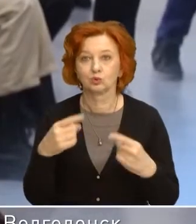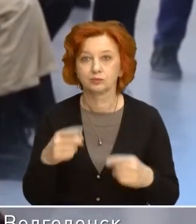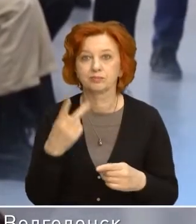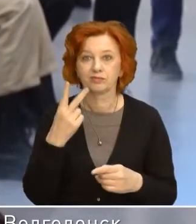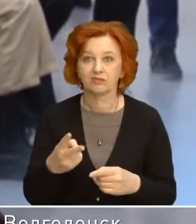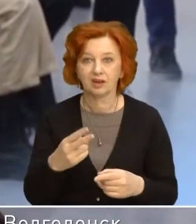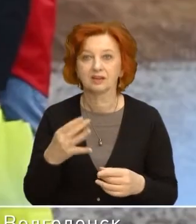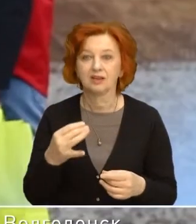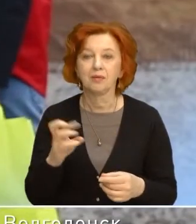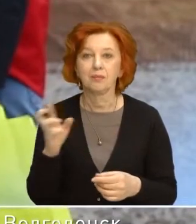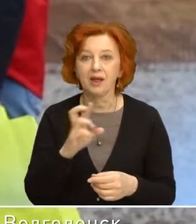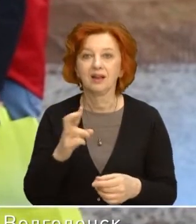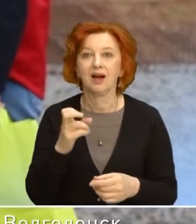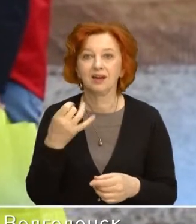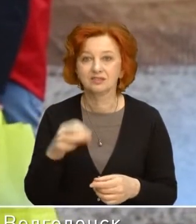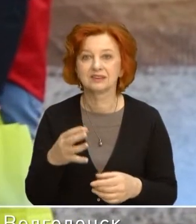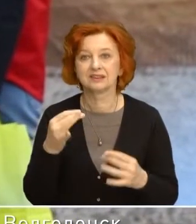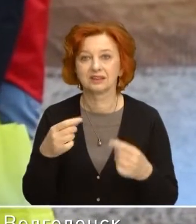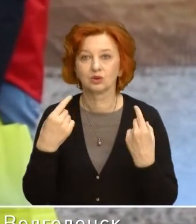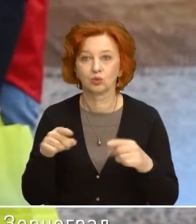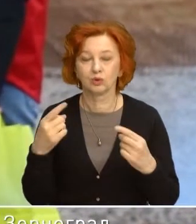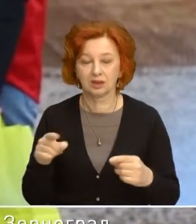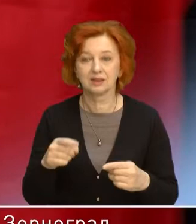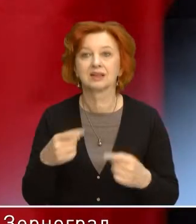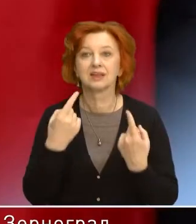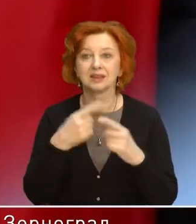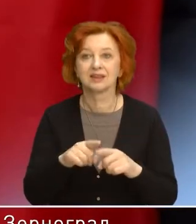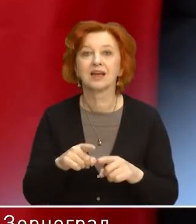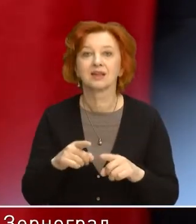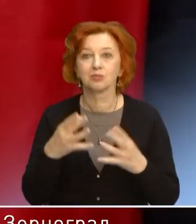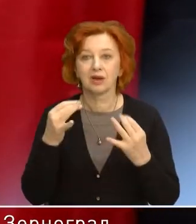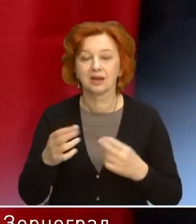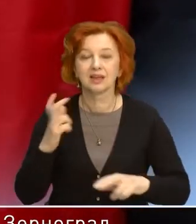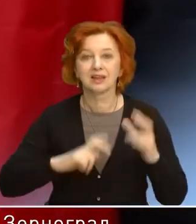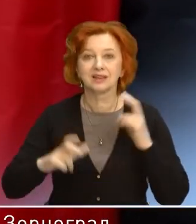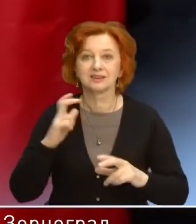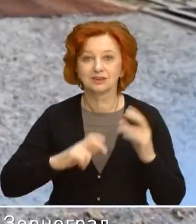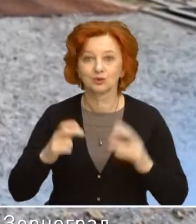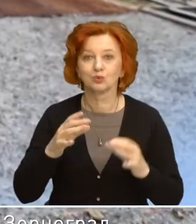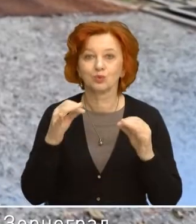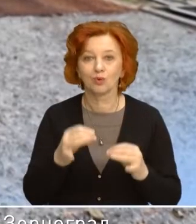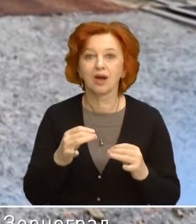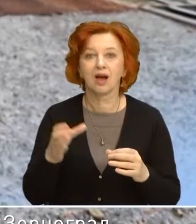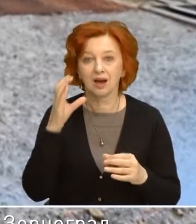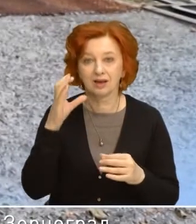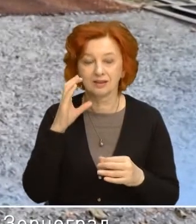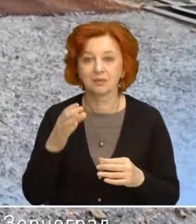на базе Белокалитвинского гуманитарно-индустриального техникума и Инженерно-технологической академии филиала ЮФУ.